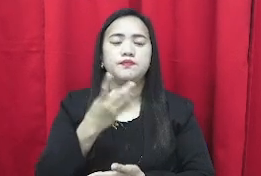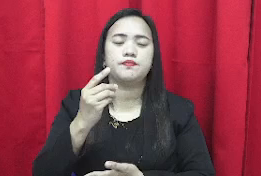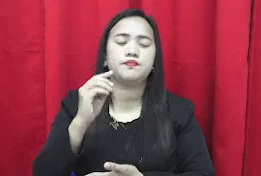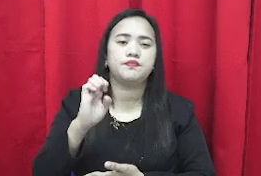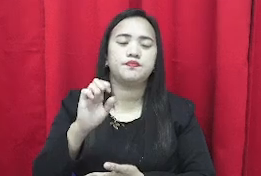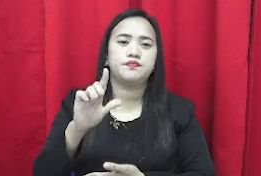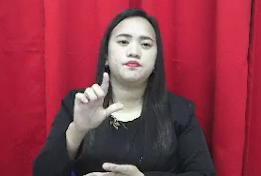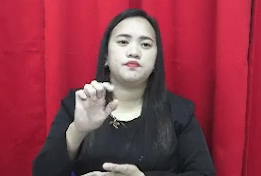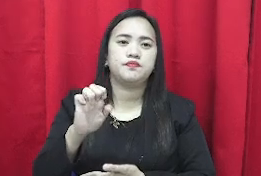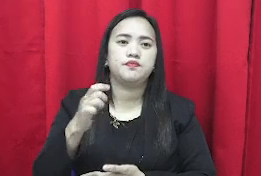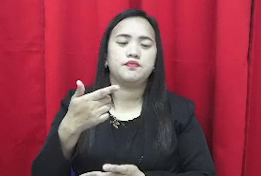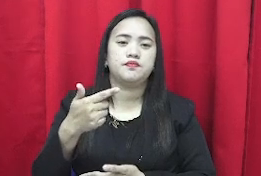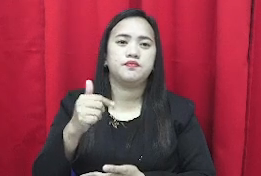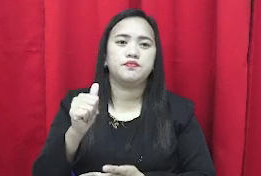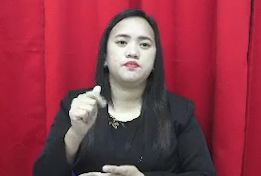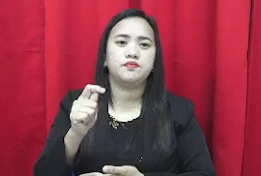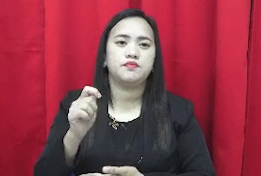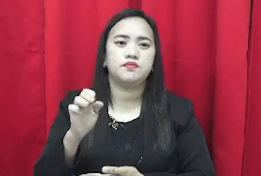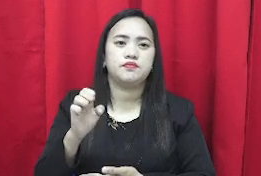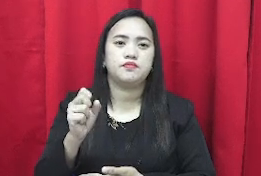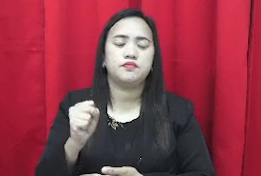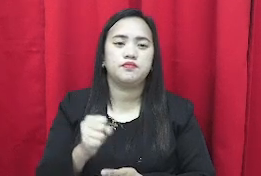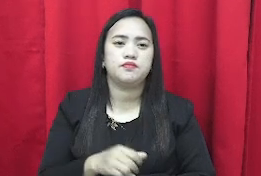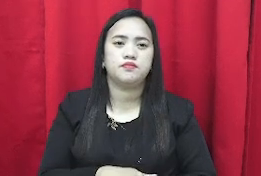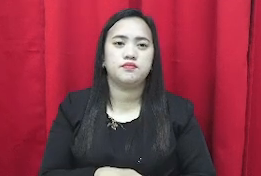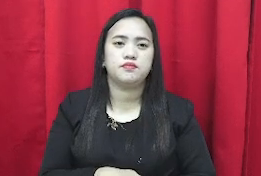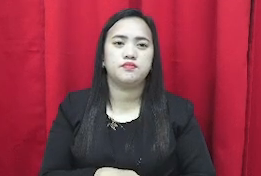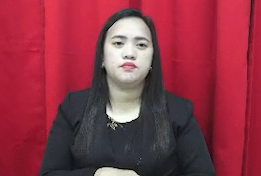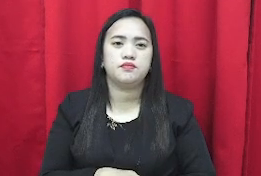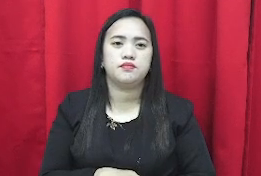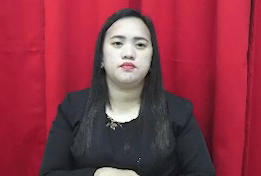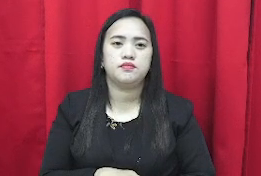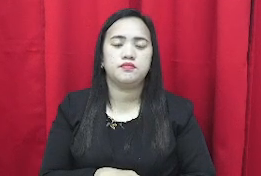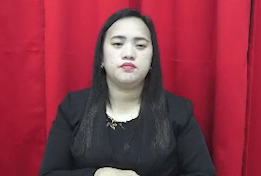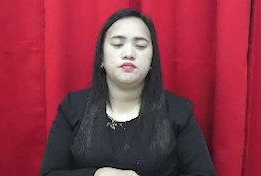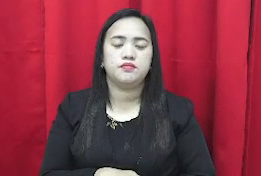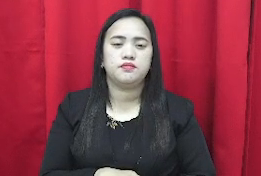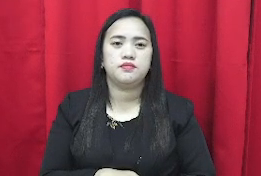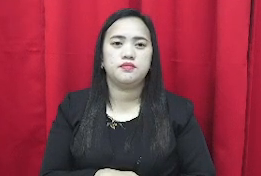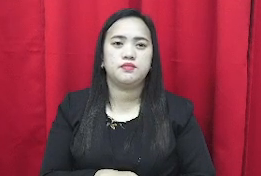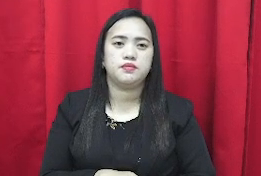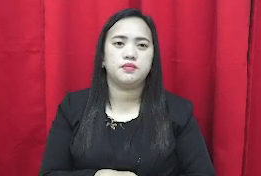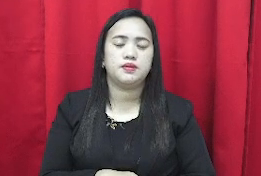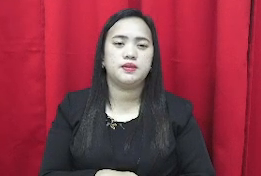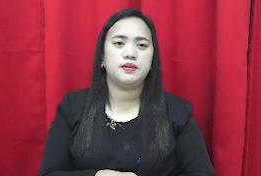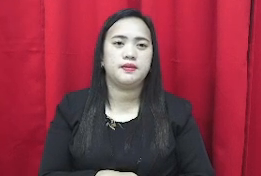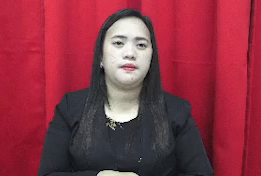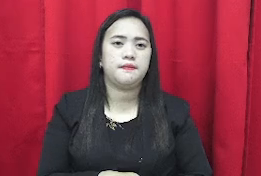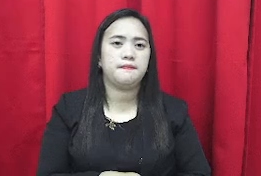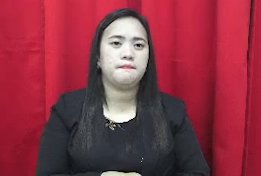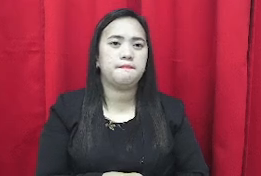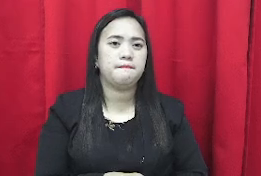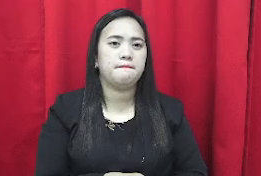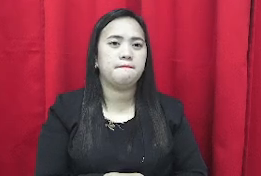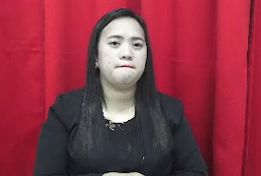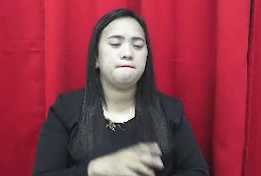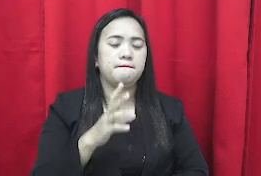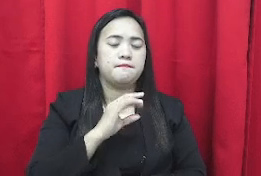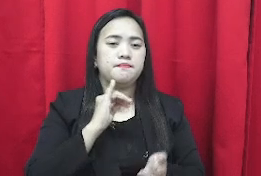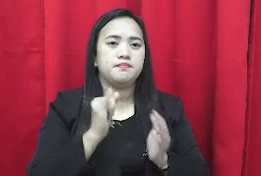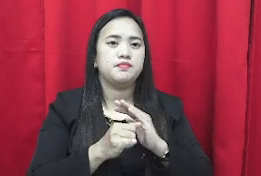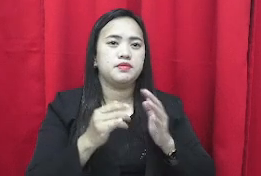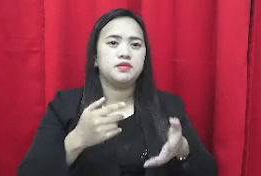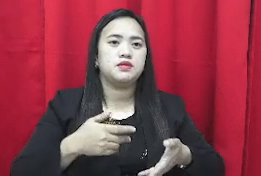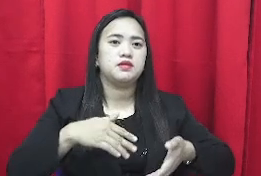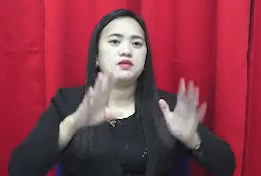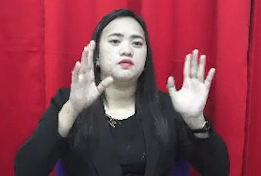eh Siguro pinakikiramdaman din ako ni Pastor eh lumakas ang ulan ay Bayaan mo silang matuto Sabi ko ganon sa isip ko